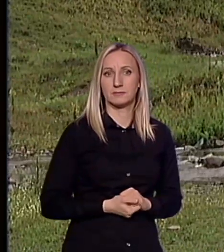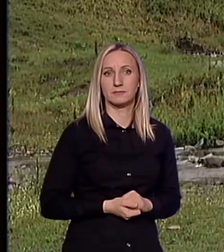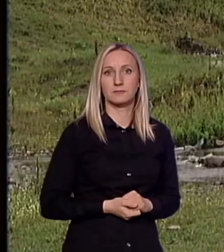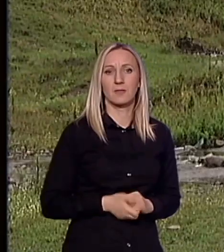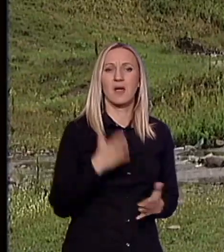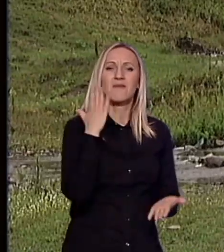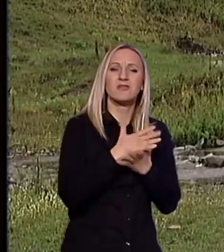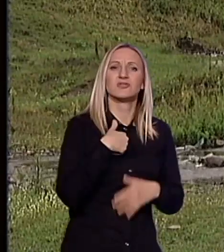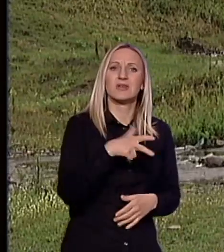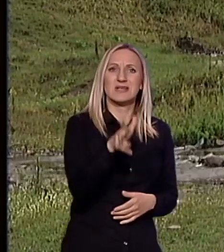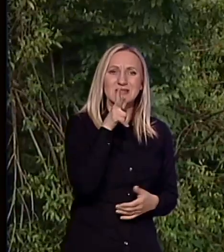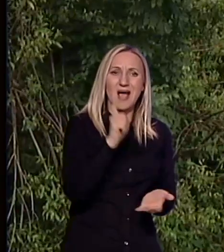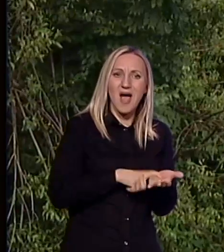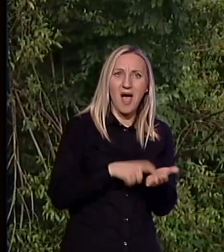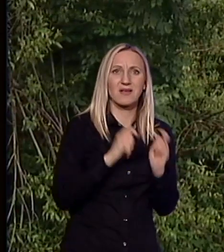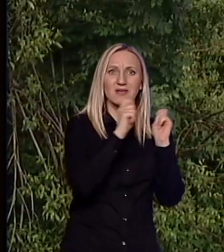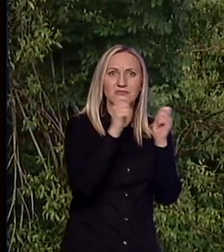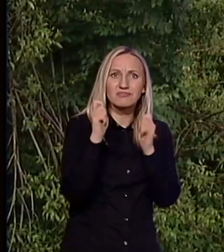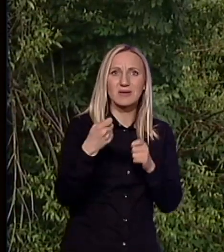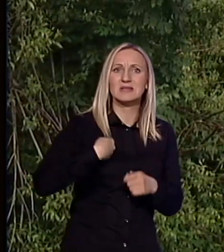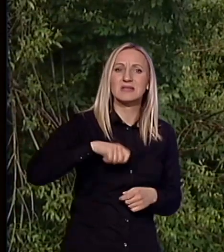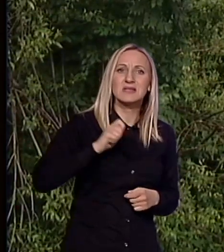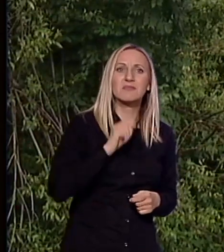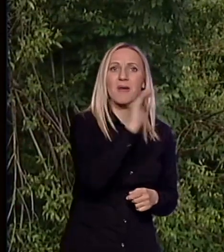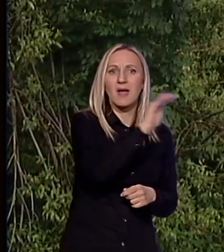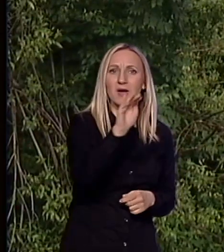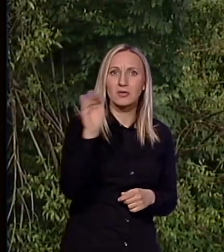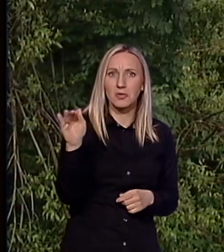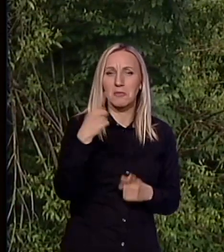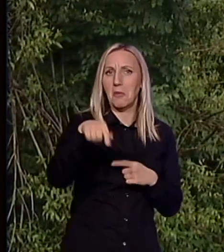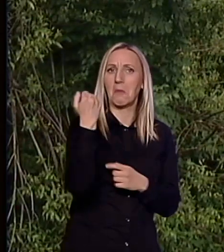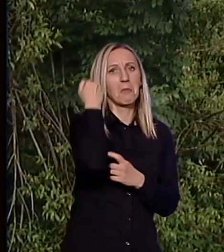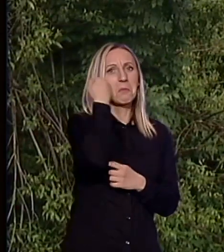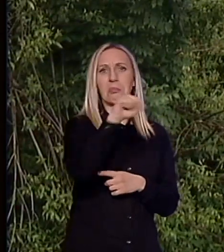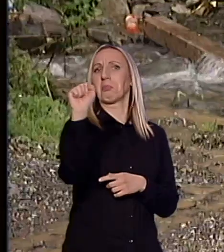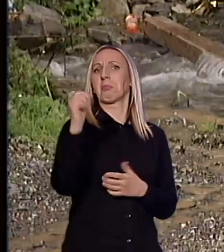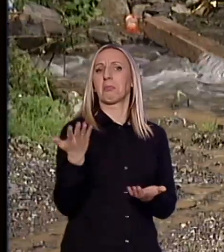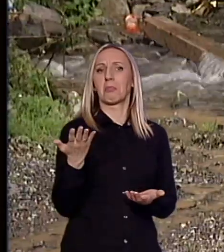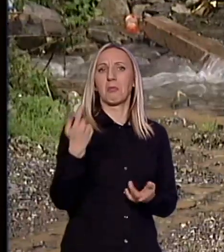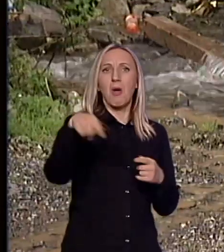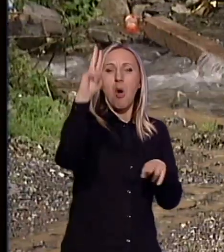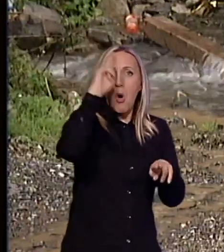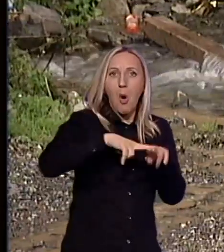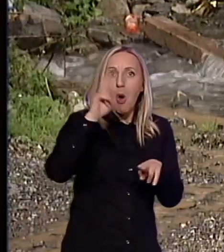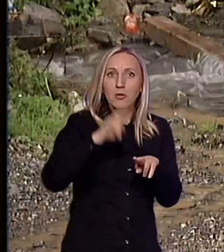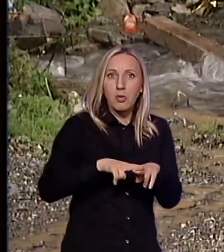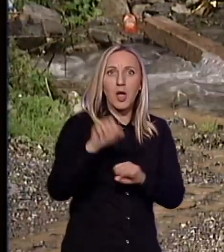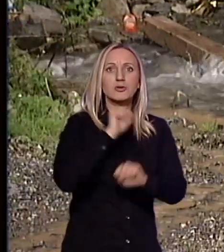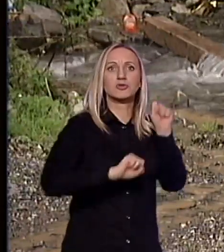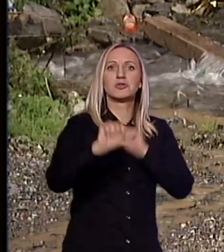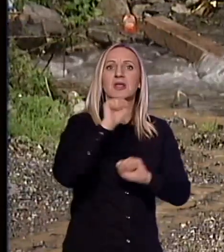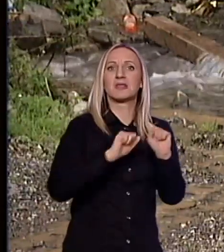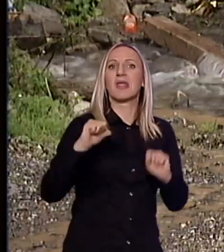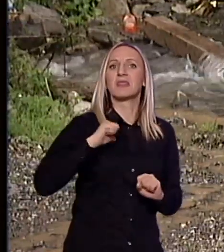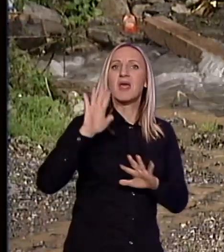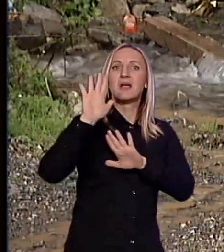Upućivali smo zahteve inspektorima, određenim inspektorima. Oni se, nažalost, oglušuju. Te odluke koje donose, više štite interese ovog